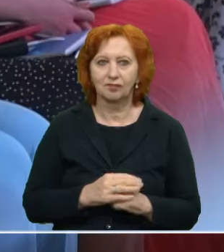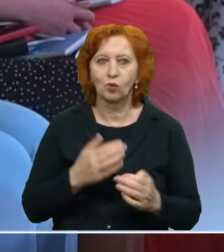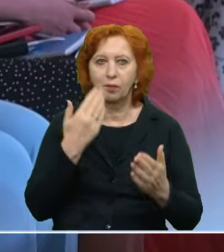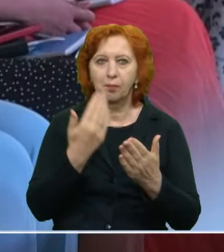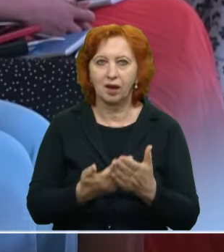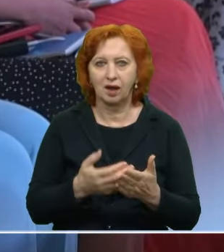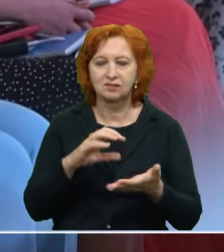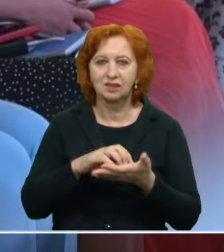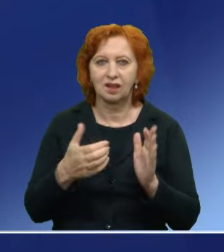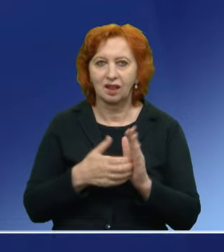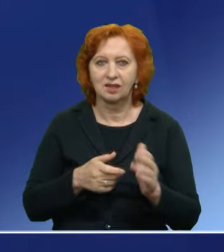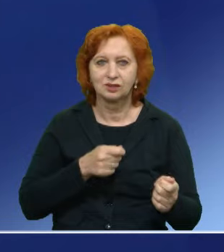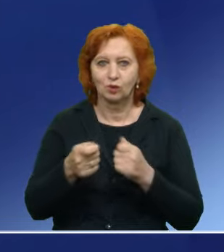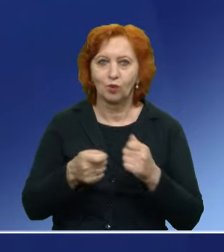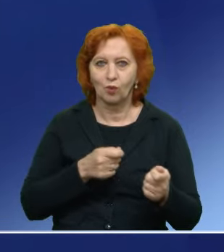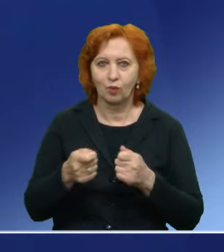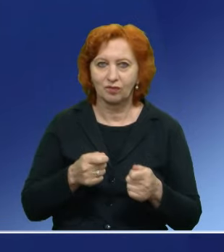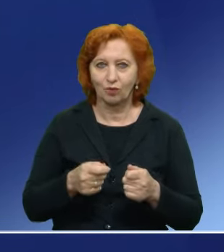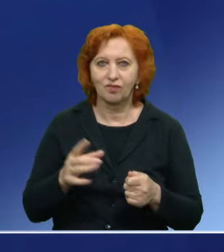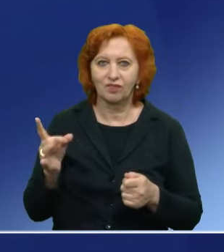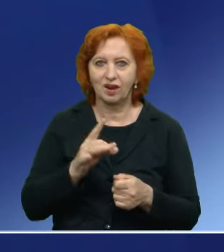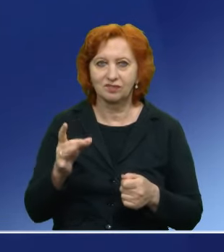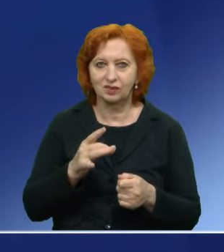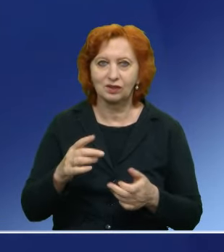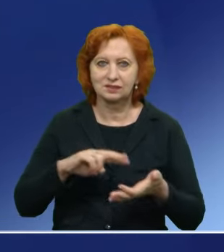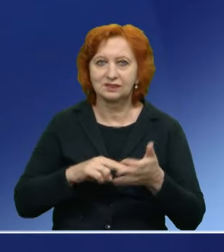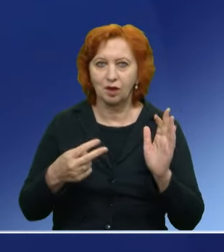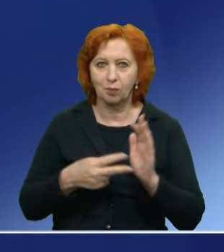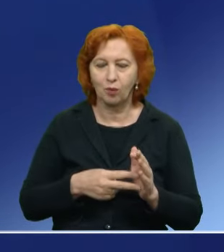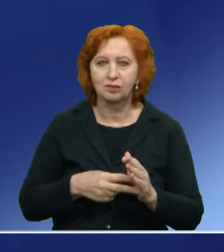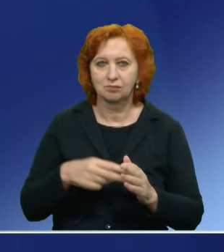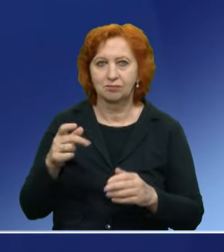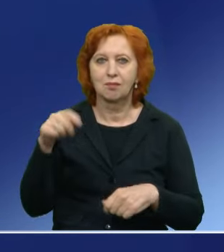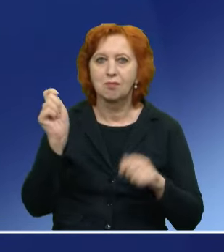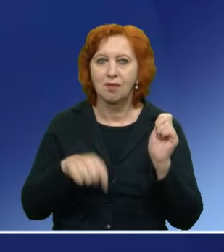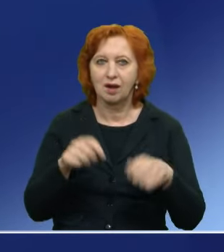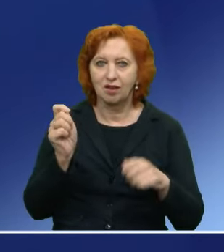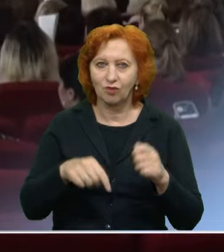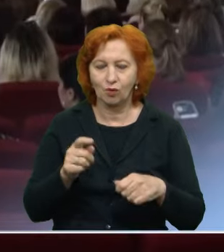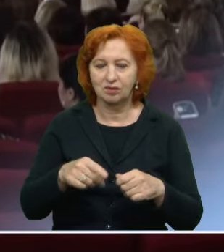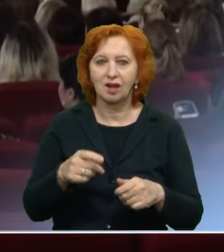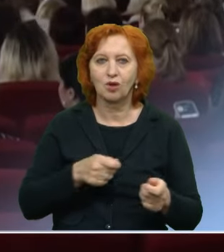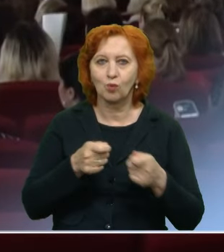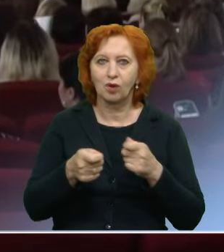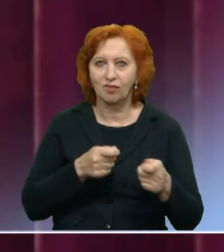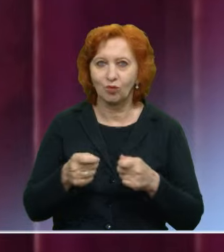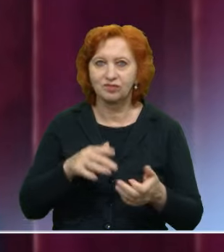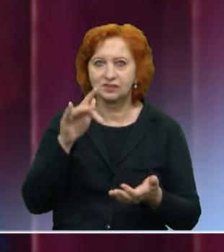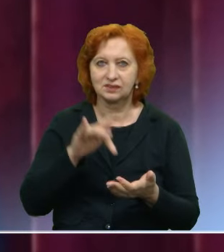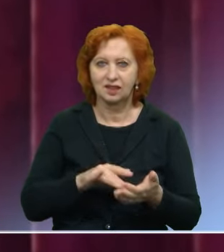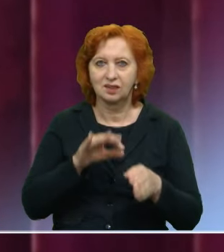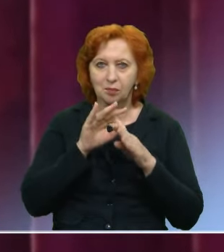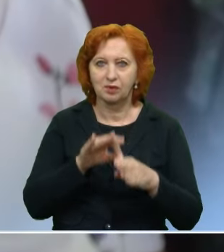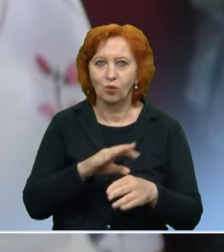Показывают класс руководителям. Здесь, в Ростове-на-Дону, запланирован марафон практик классного руководства. В Донской столице